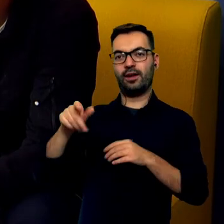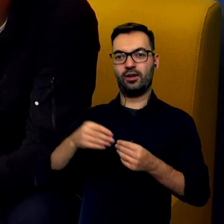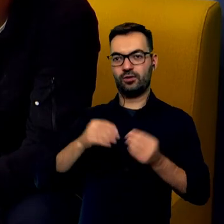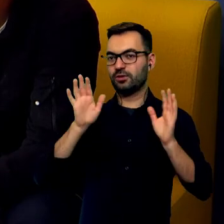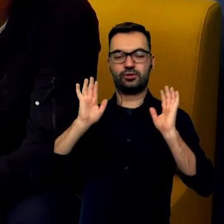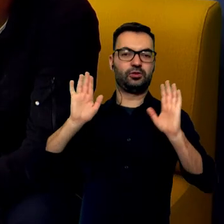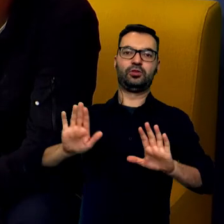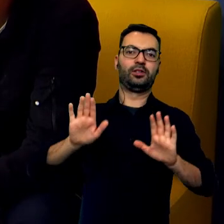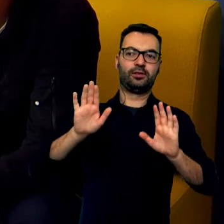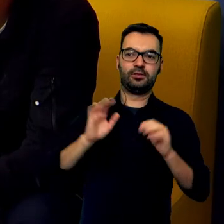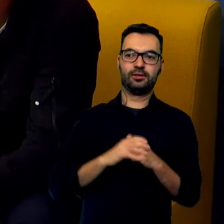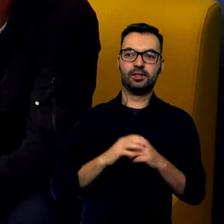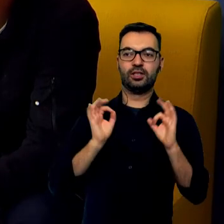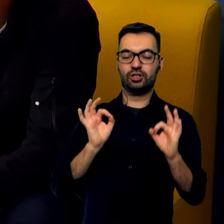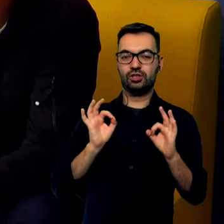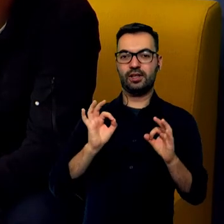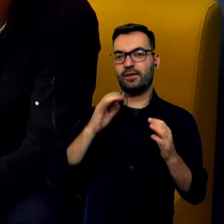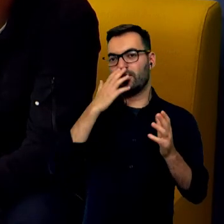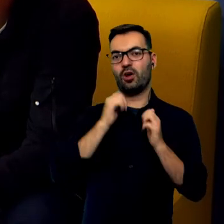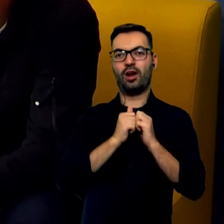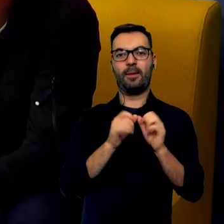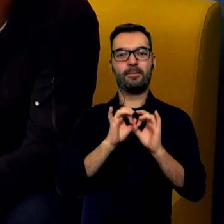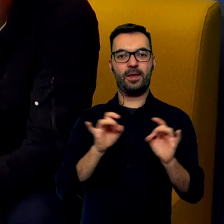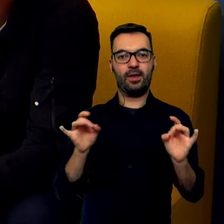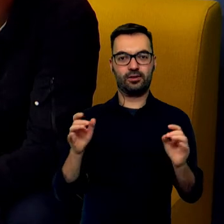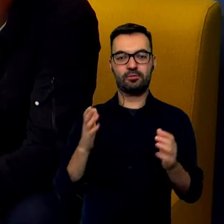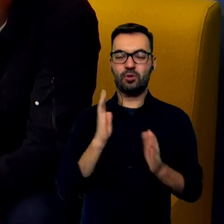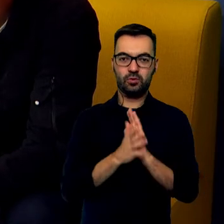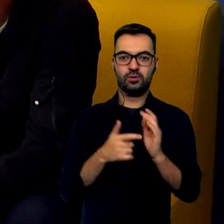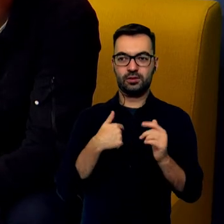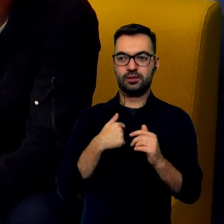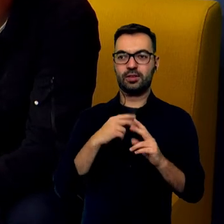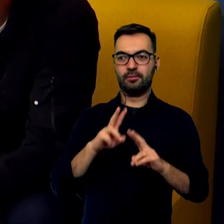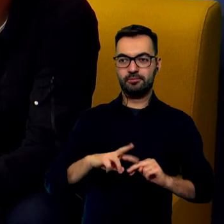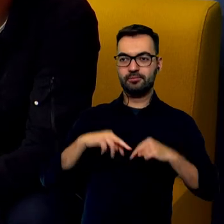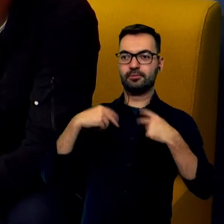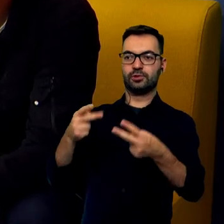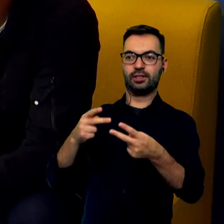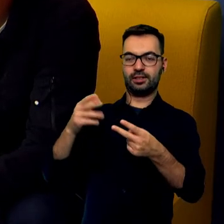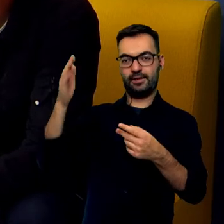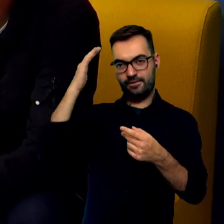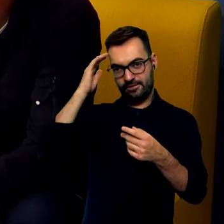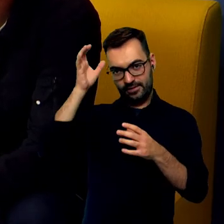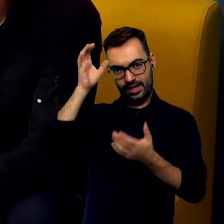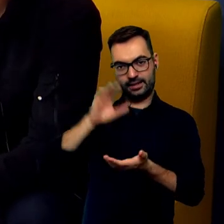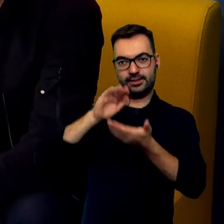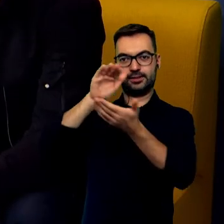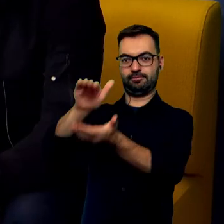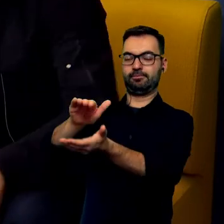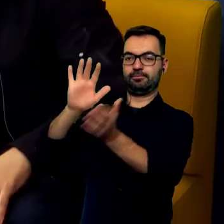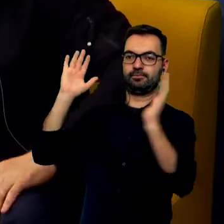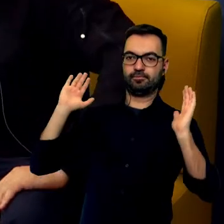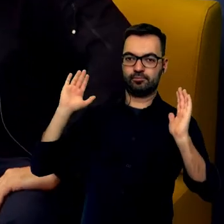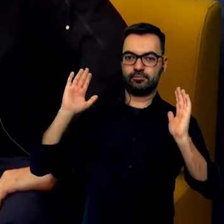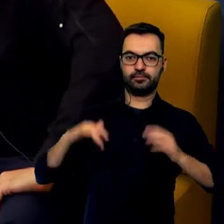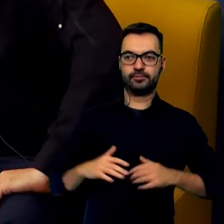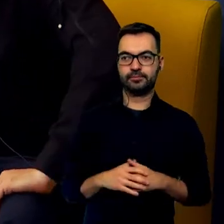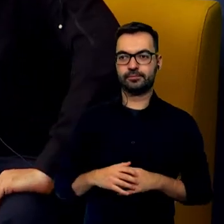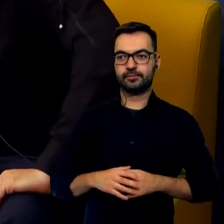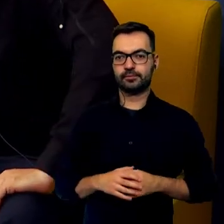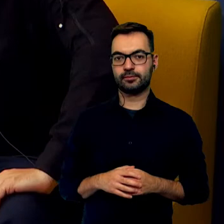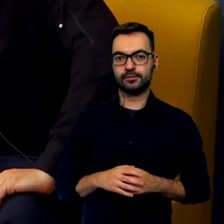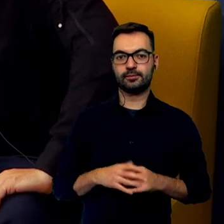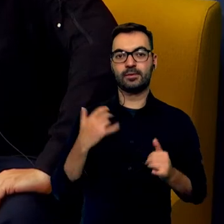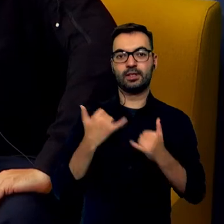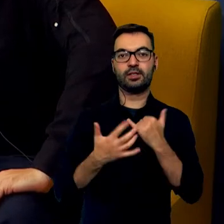rozwój zostawić, czy dziś rolą pedagoga nie jest po prostu przekazywanie wiedzy i umiejętności, bo